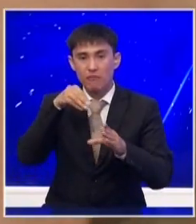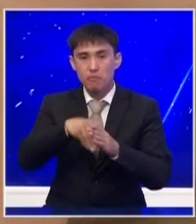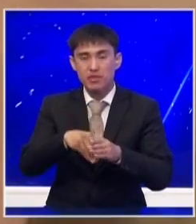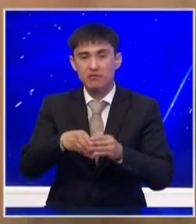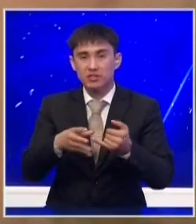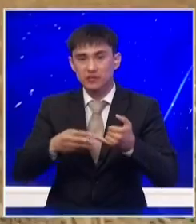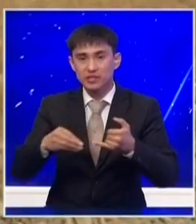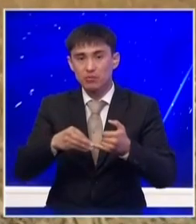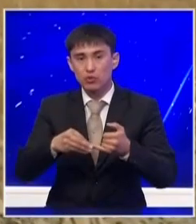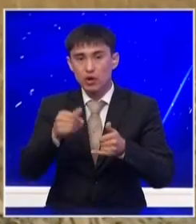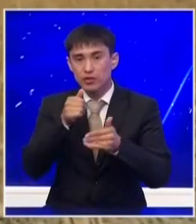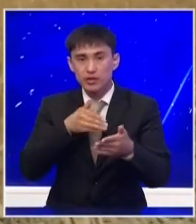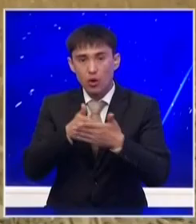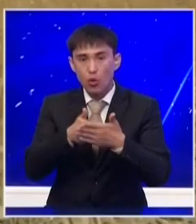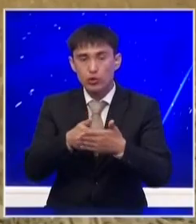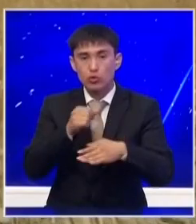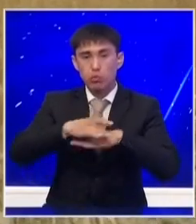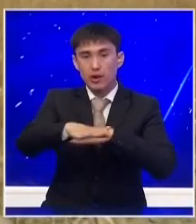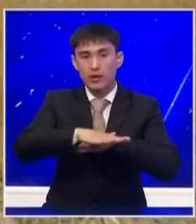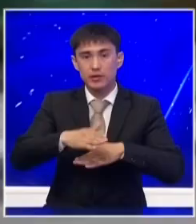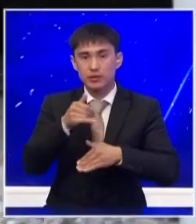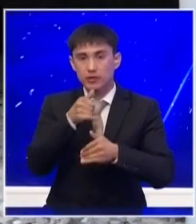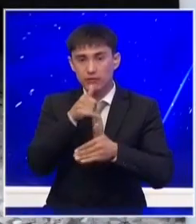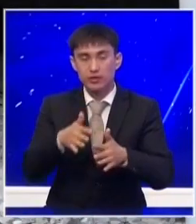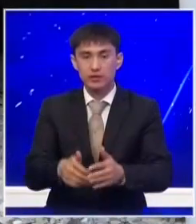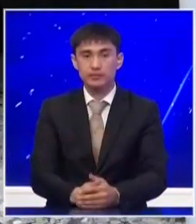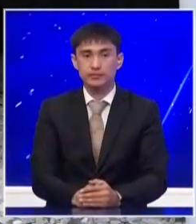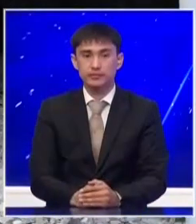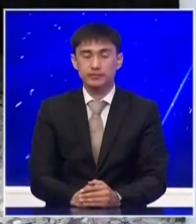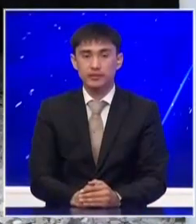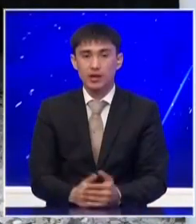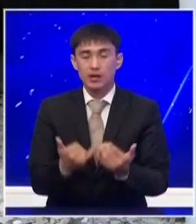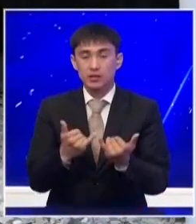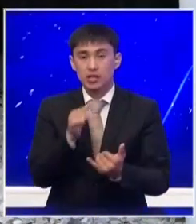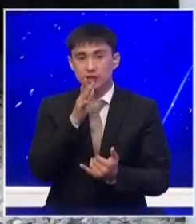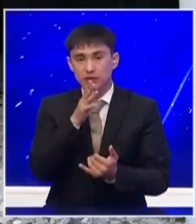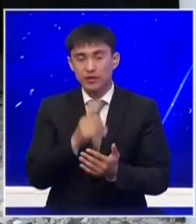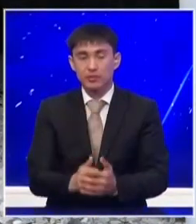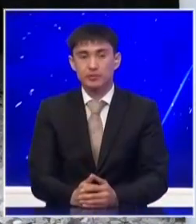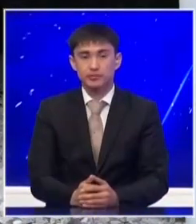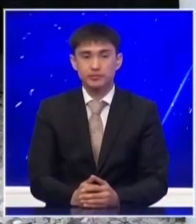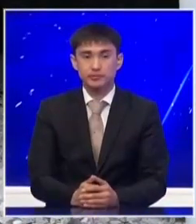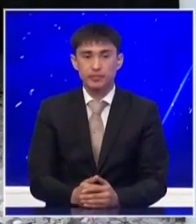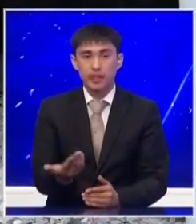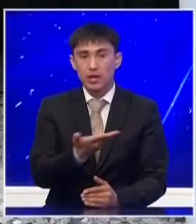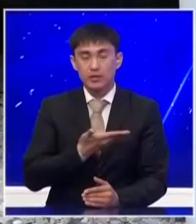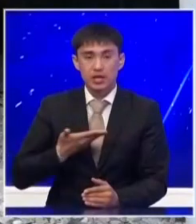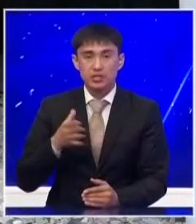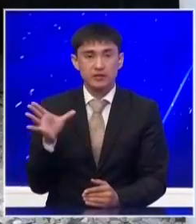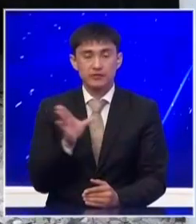в почву и не доходит до полей. В настоящее время наши